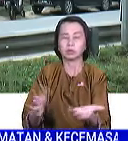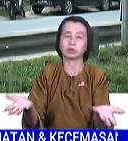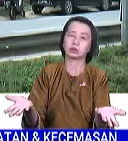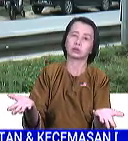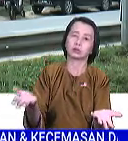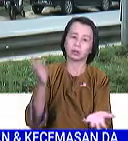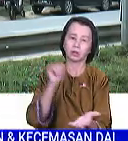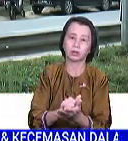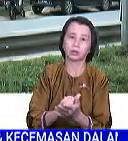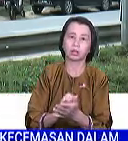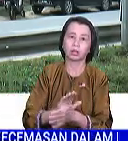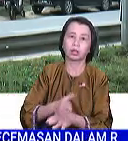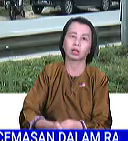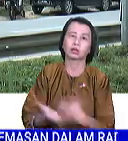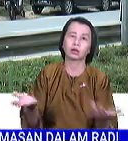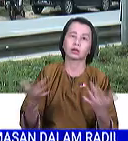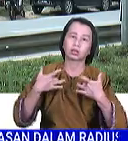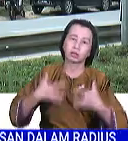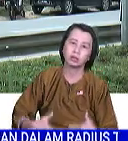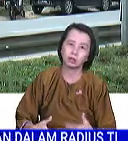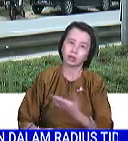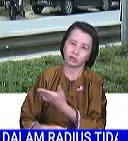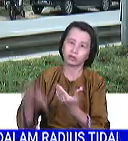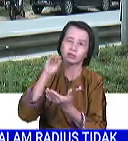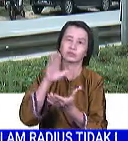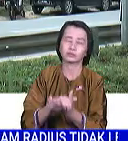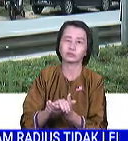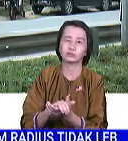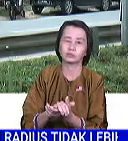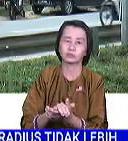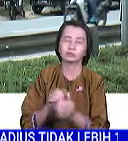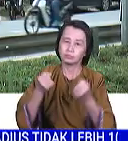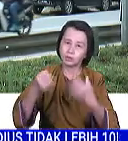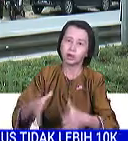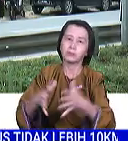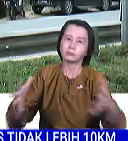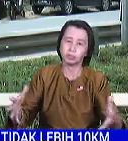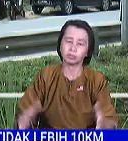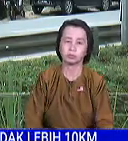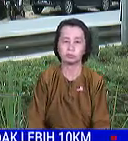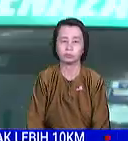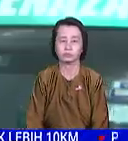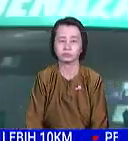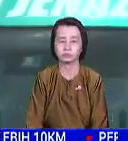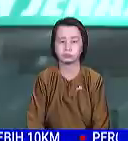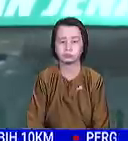yang lebih pada membuat meruntun jiwa tu kan. Dia memang satu kehilangan yang besar, sangat besar.